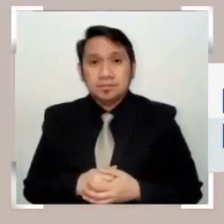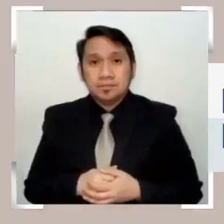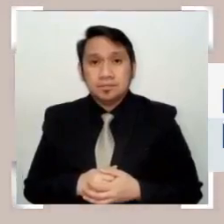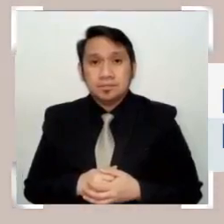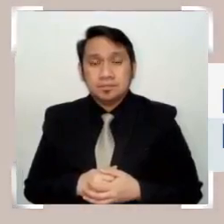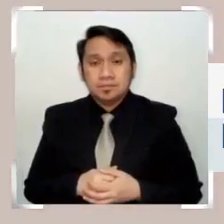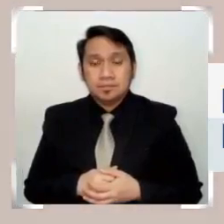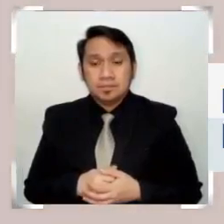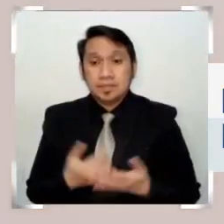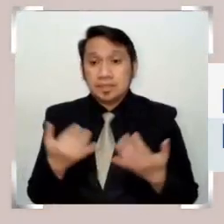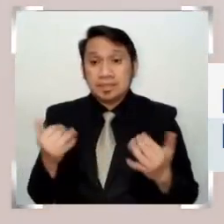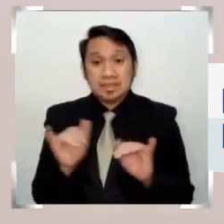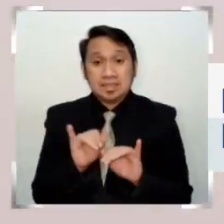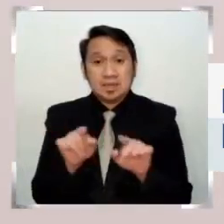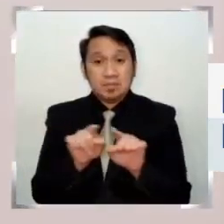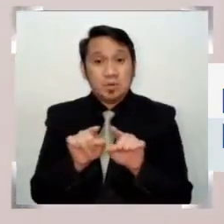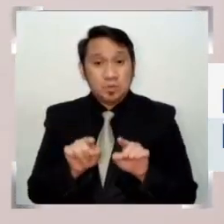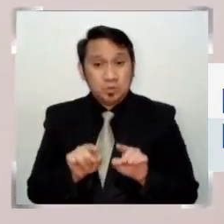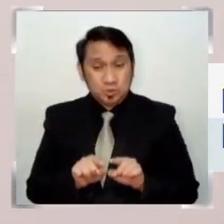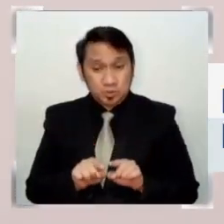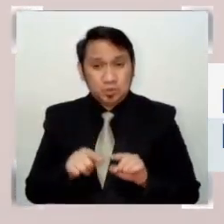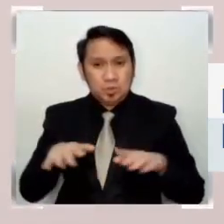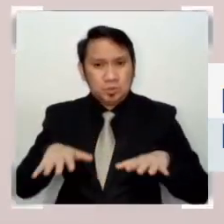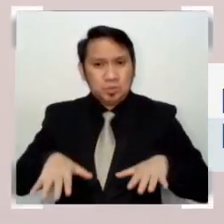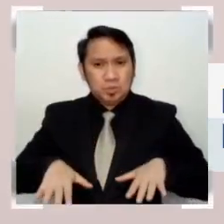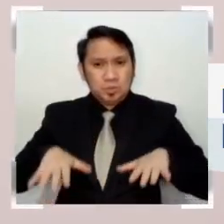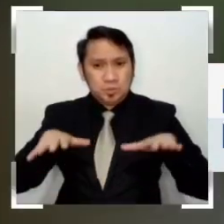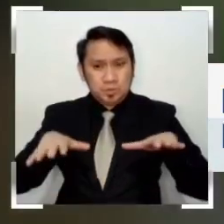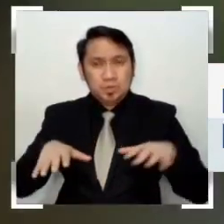Binahari ng mga bahay at palayan sa UP, Maguindanao del Norte.